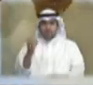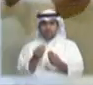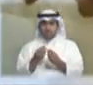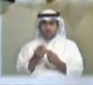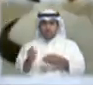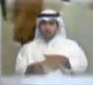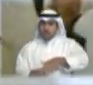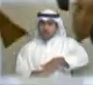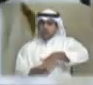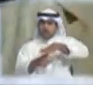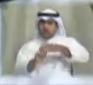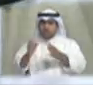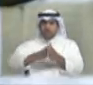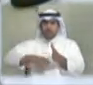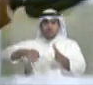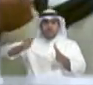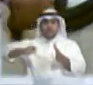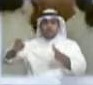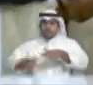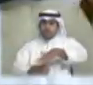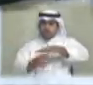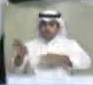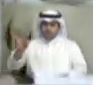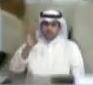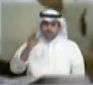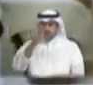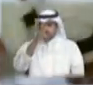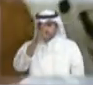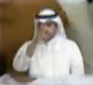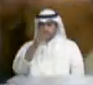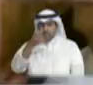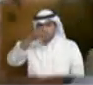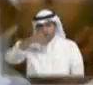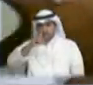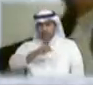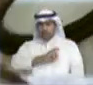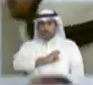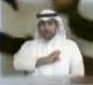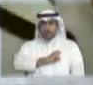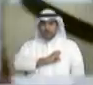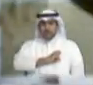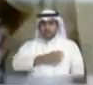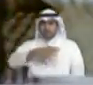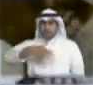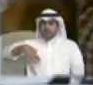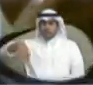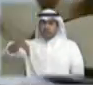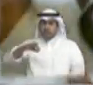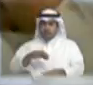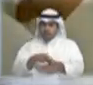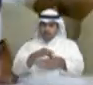المناصب وآخرها رئيس مجلس الأمة السابق. رحل جاسم الخرافي تاركا خلفه